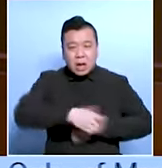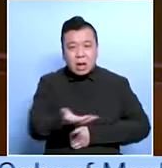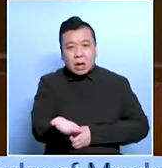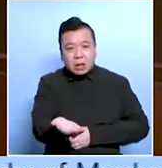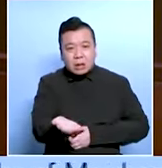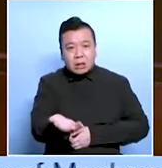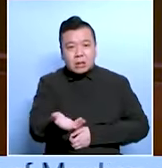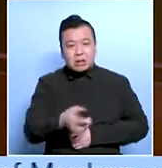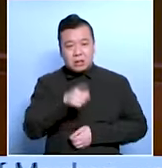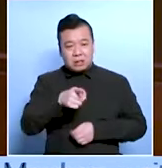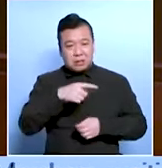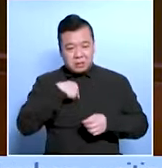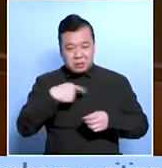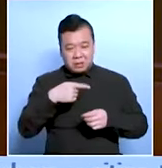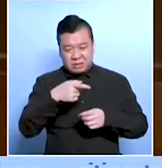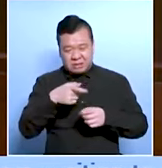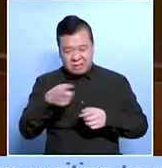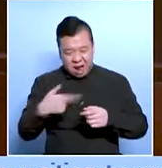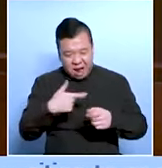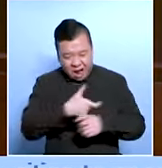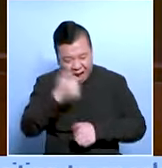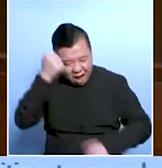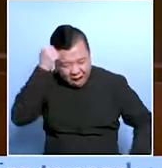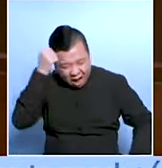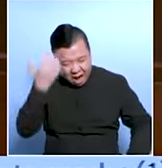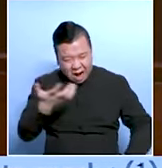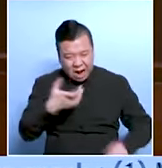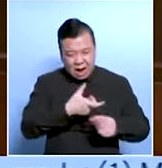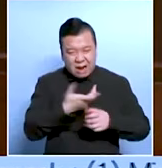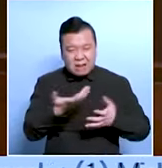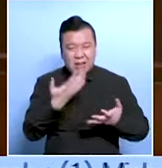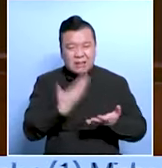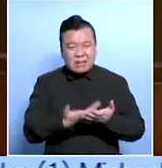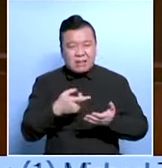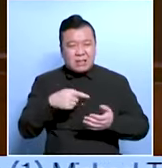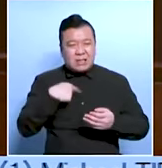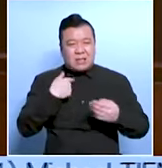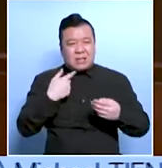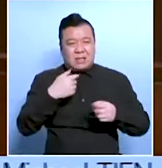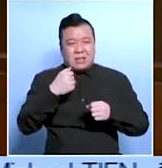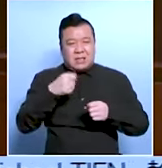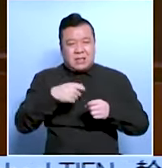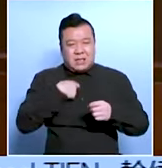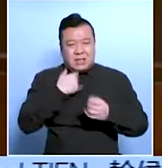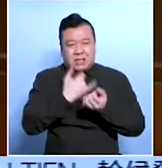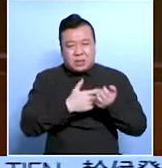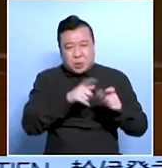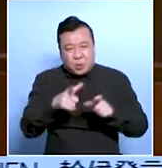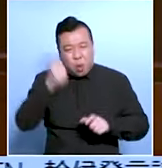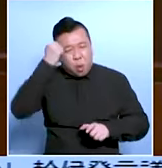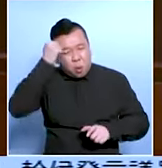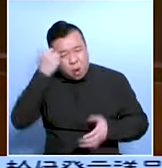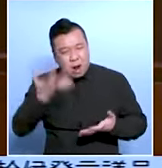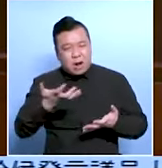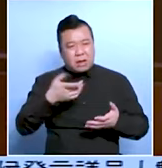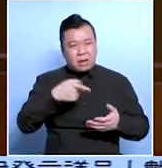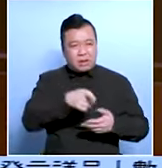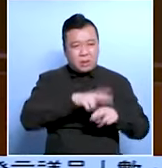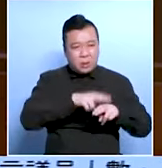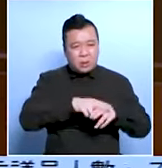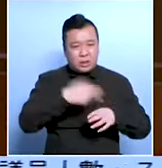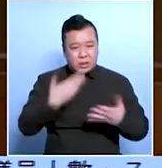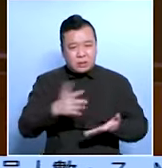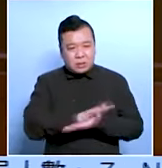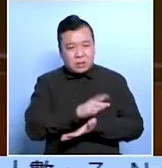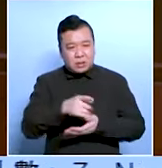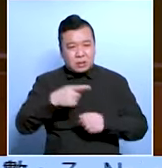點解要將仲要喺市民百上加斤，喺一個經濟咁差嘅情況底下？頭先咧，潘兆平議員都講咗啦，國家而家係今